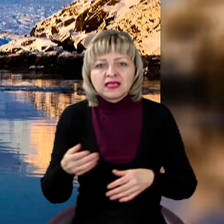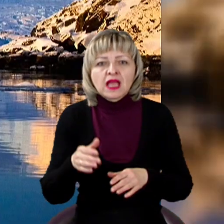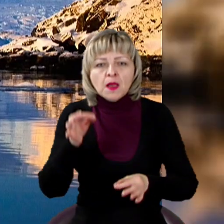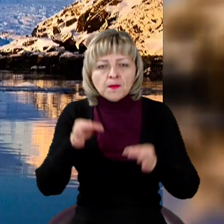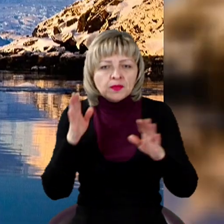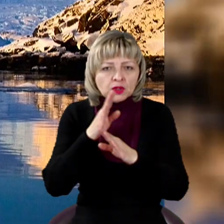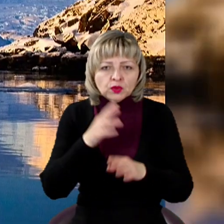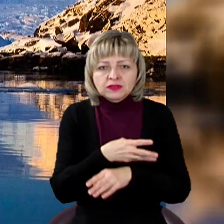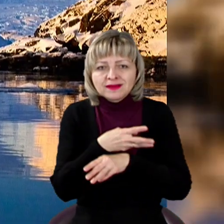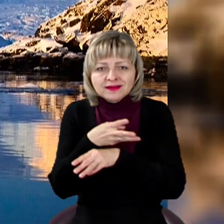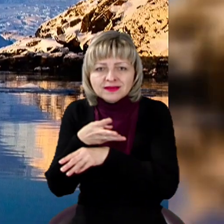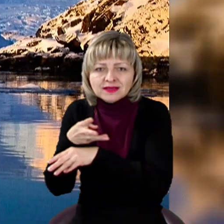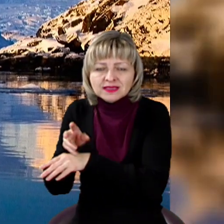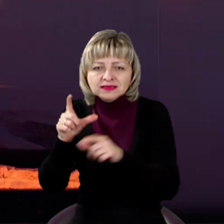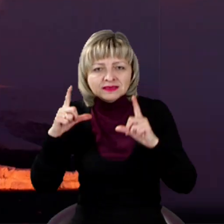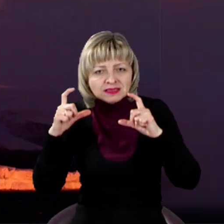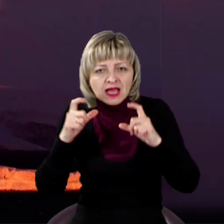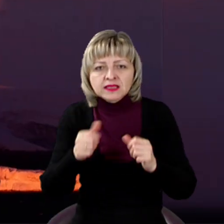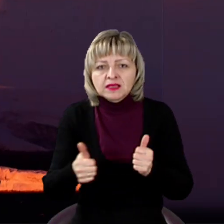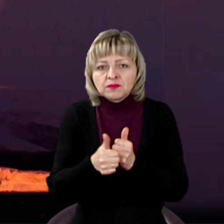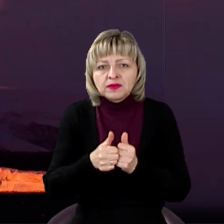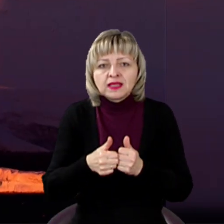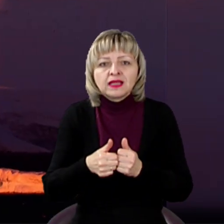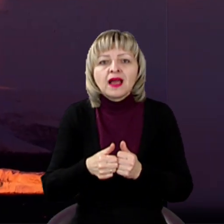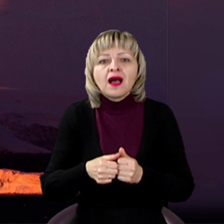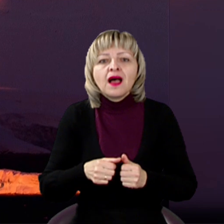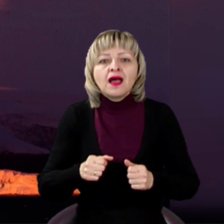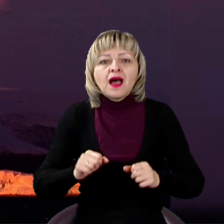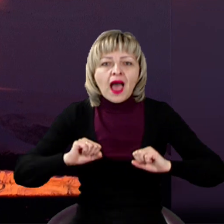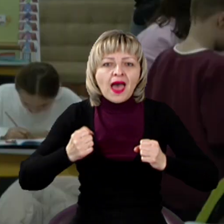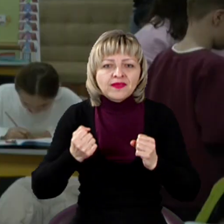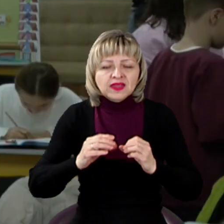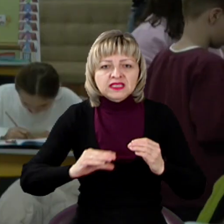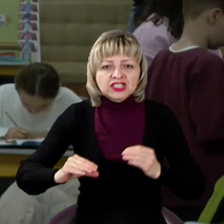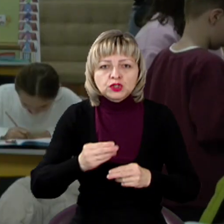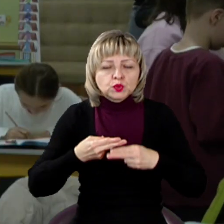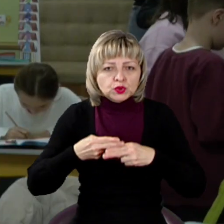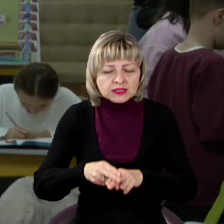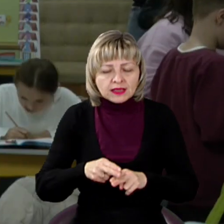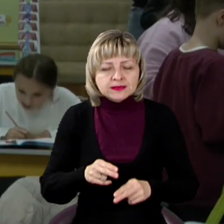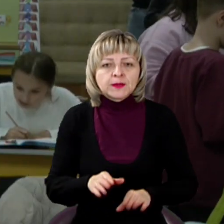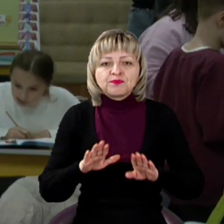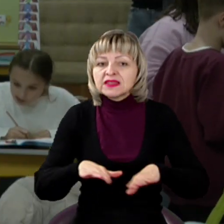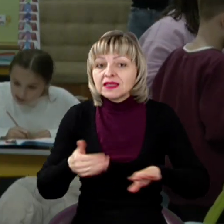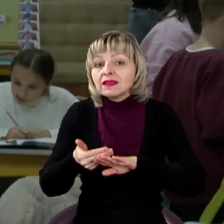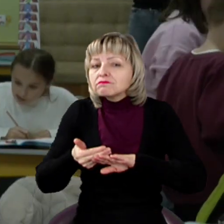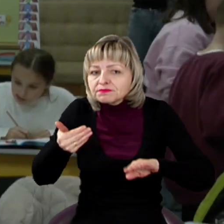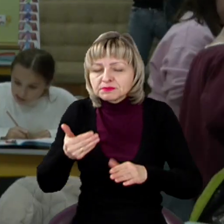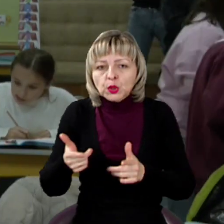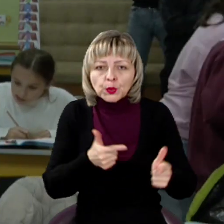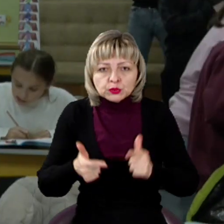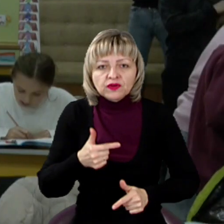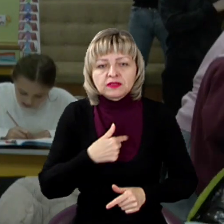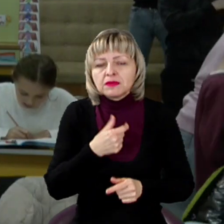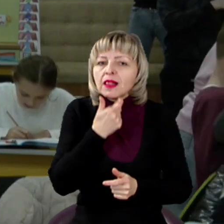поблизу Української антарктичної станції, розповідає вчителька класовод Лариса Никитюк. Діти готувалися попередньо до того, ми